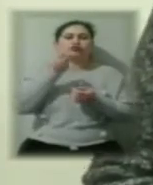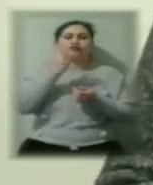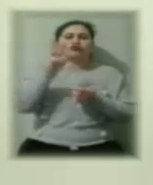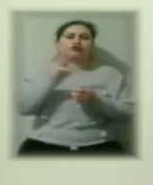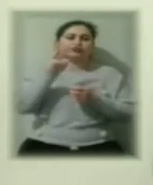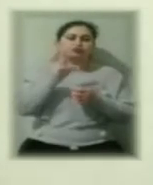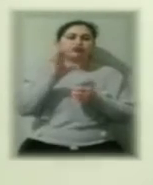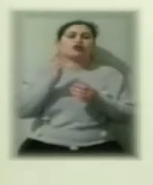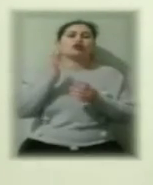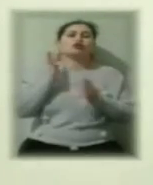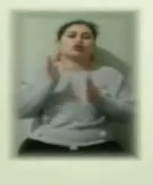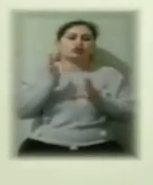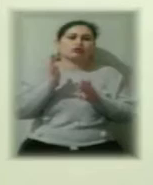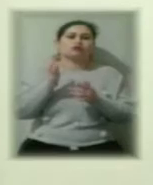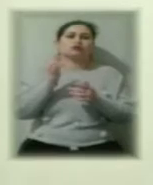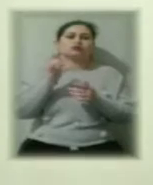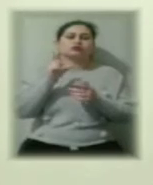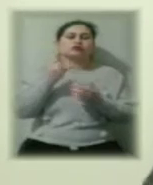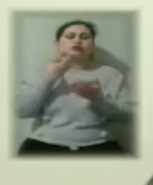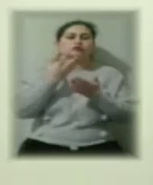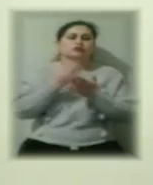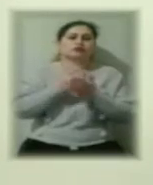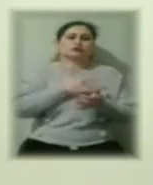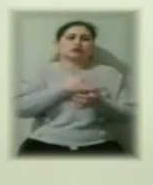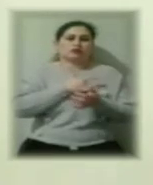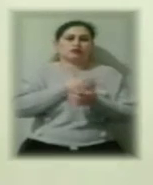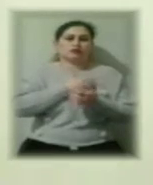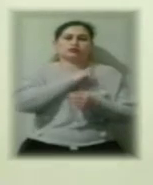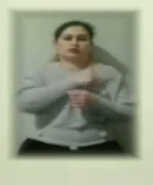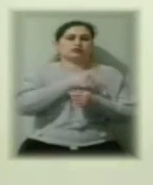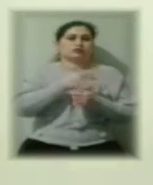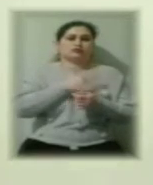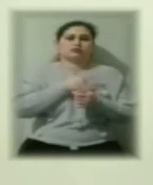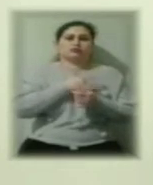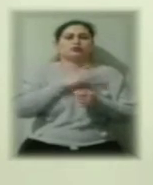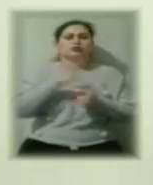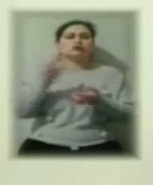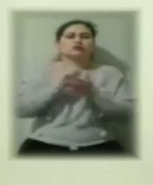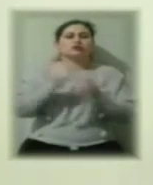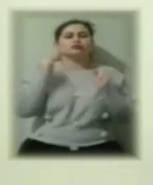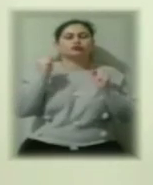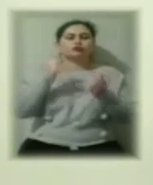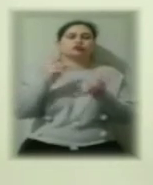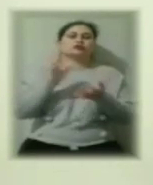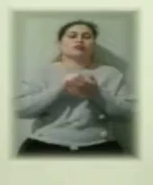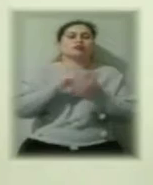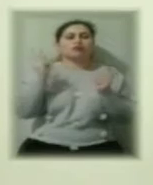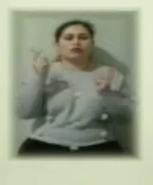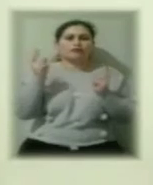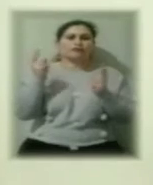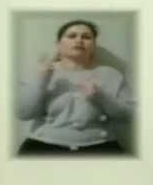лише завдяки своєму серцю, сильному серцю. Вона займалася спортом, вона займалася танцями.